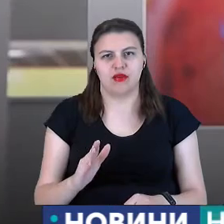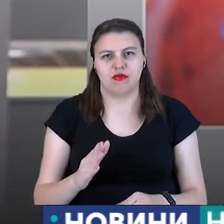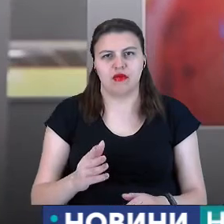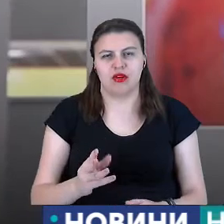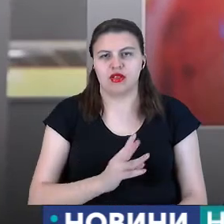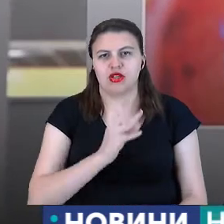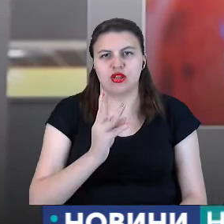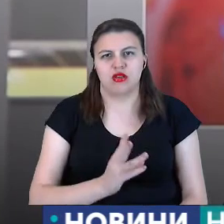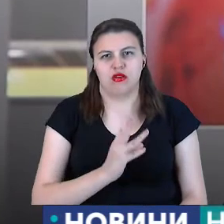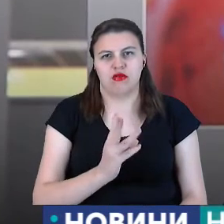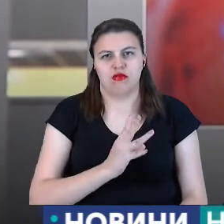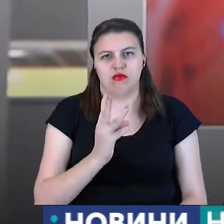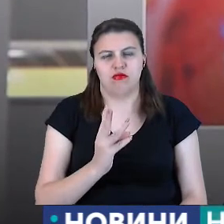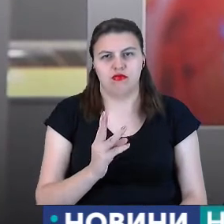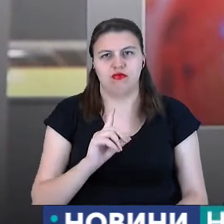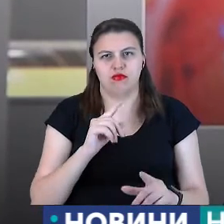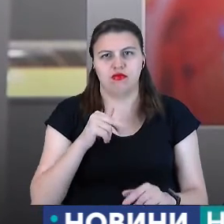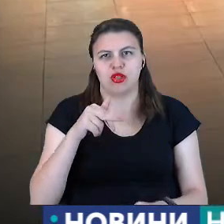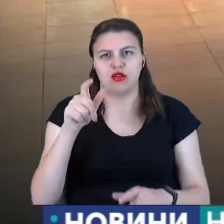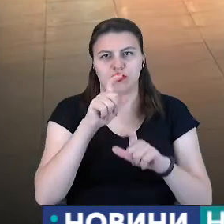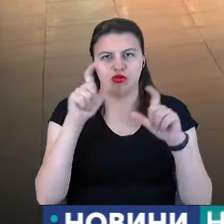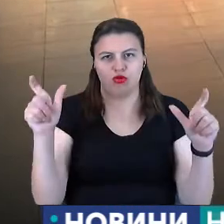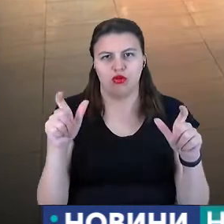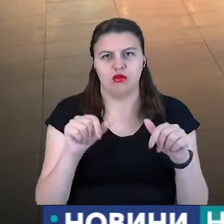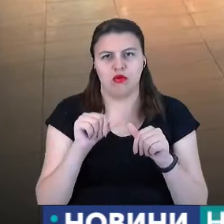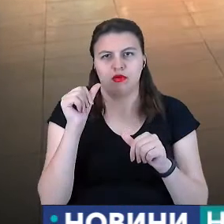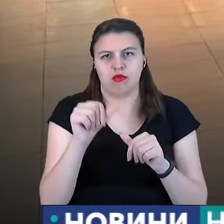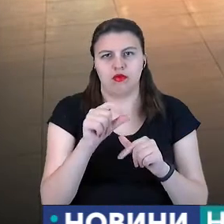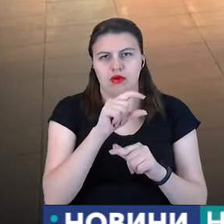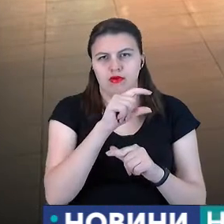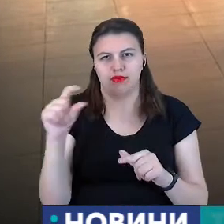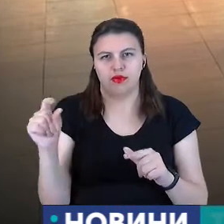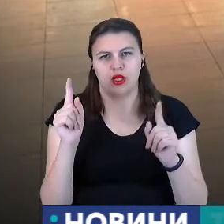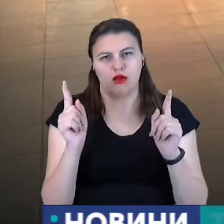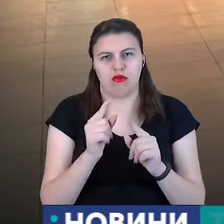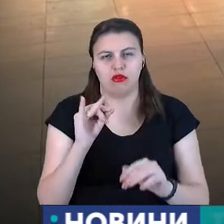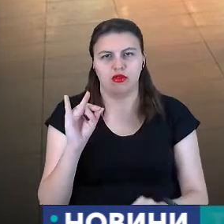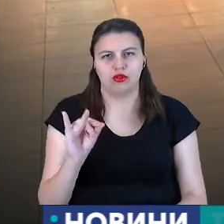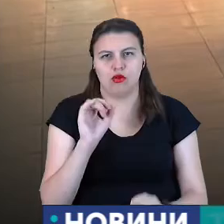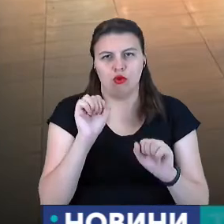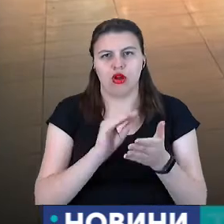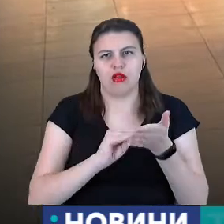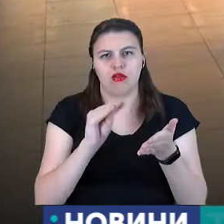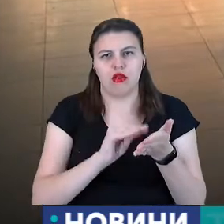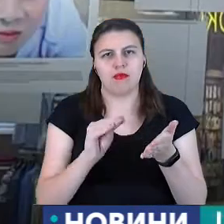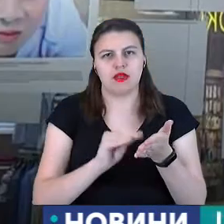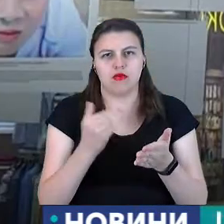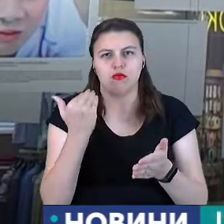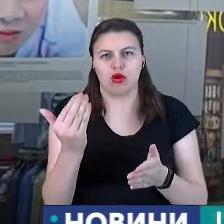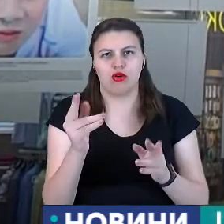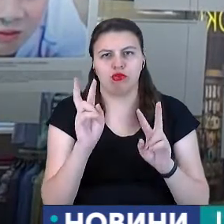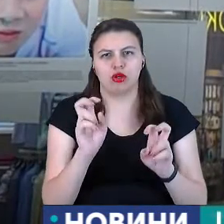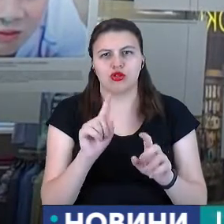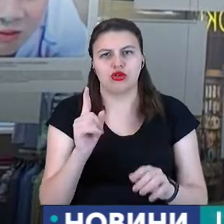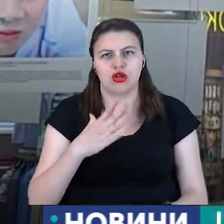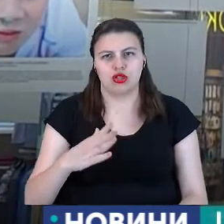На каждом снимке, помимо вот описания краткого их истории, можно найти их цитату. Вот что, чего они ожидают от школы. Это